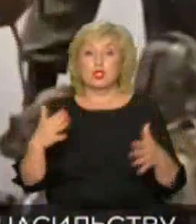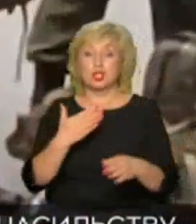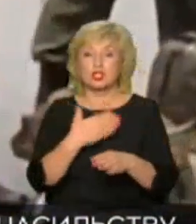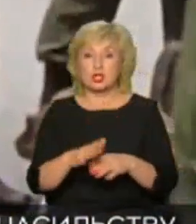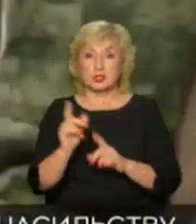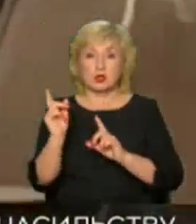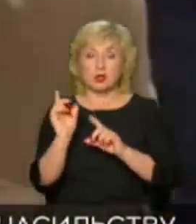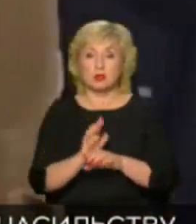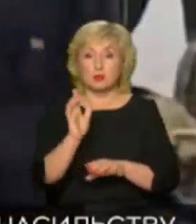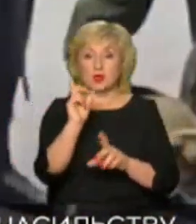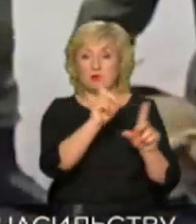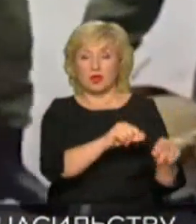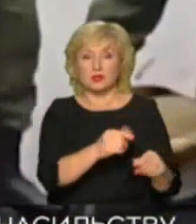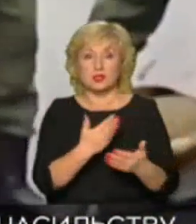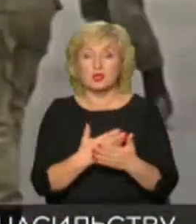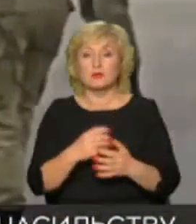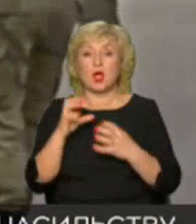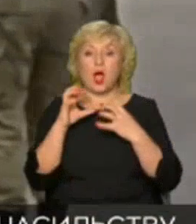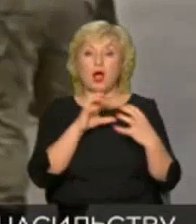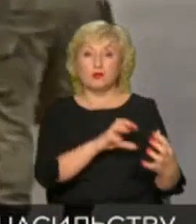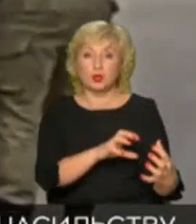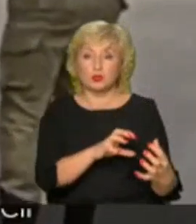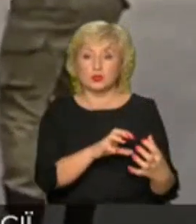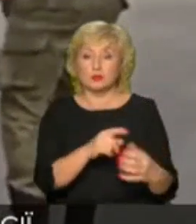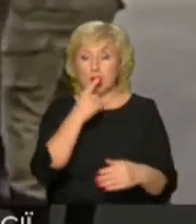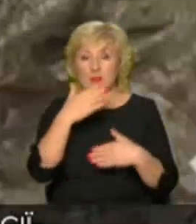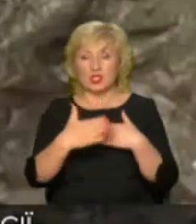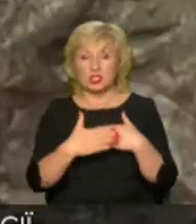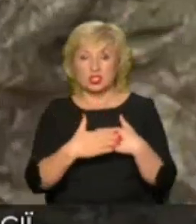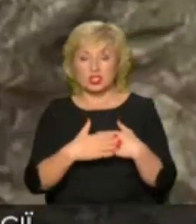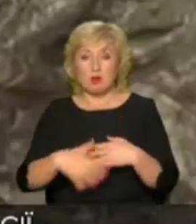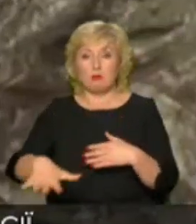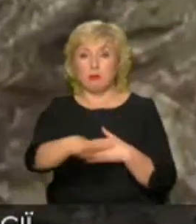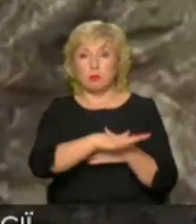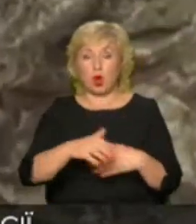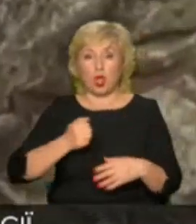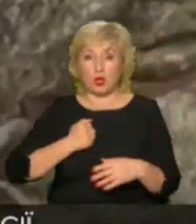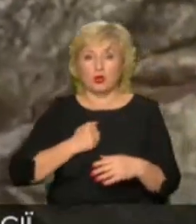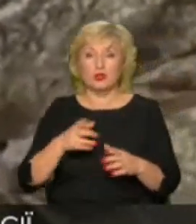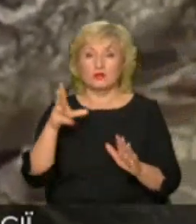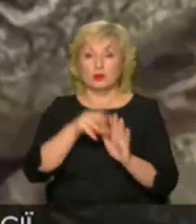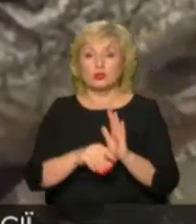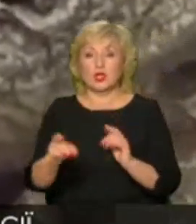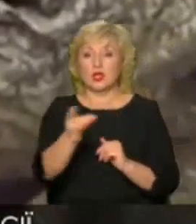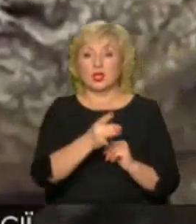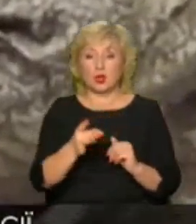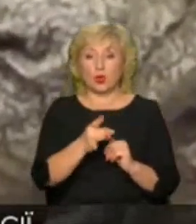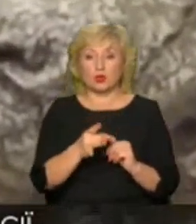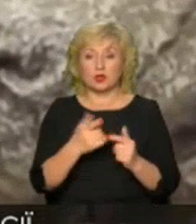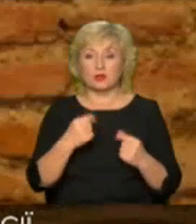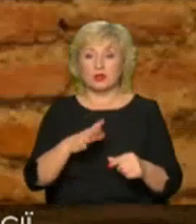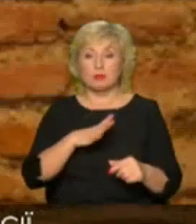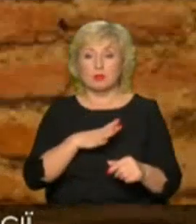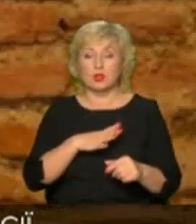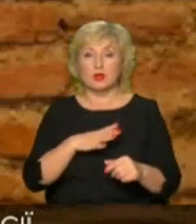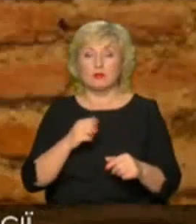отправляется какими-нибудь автобусами на близлежащие полигоны, которые находятся вот прям в том же регионе, где они и были